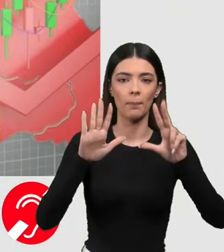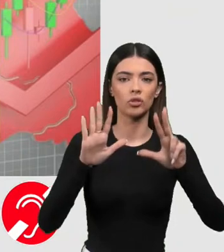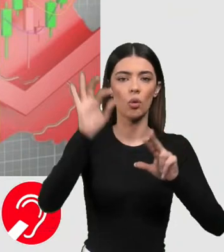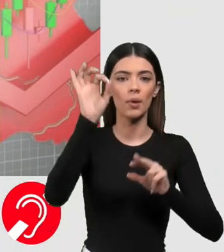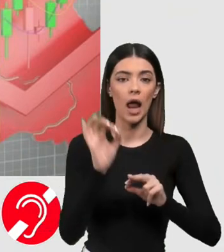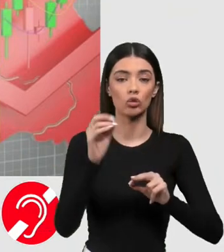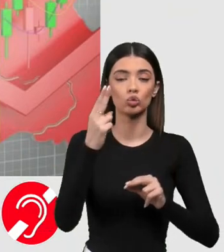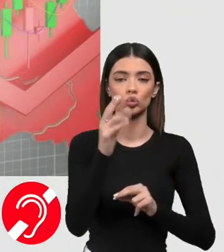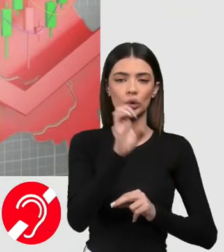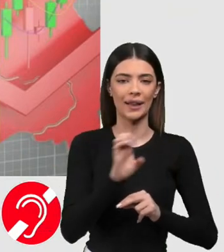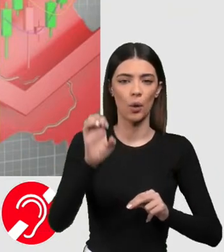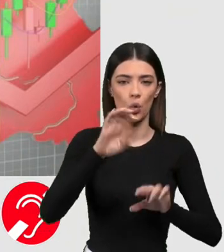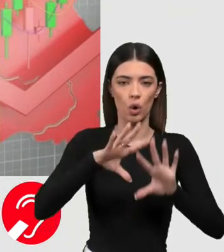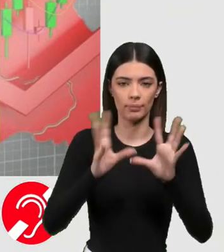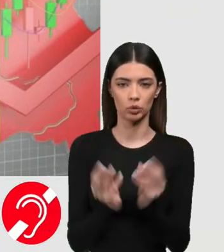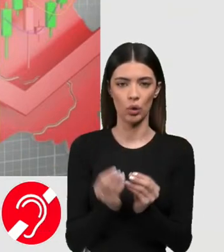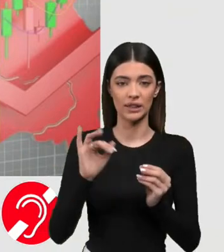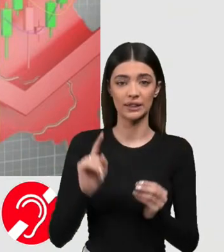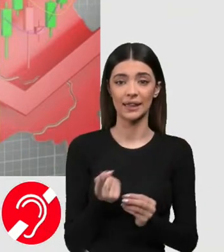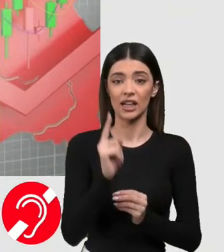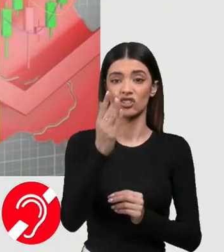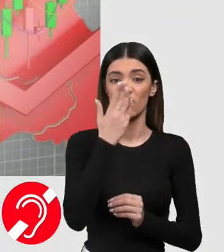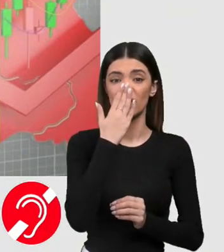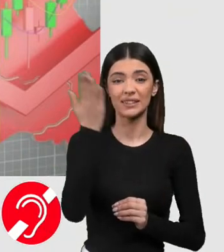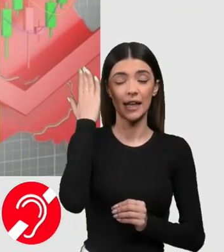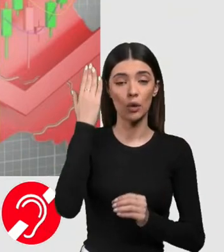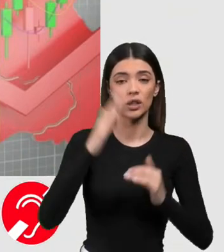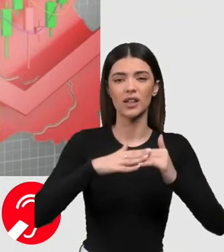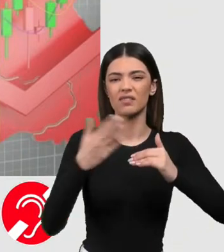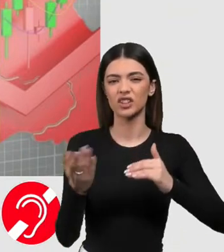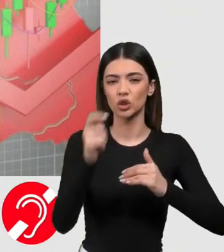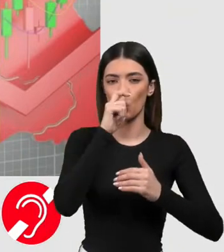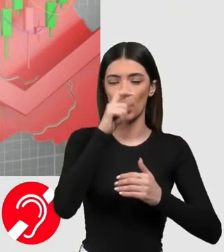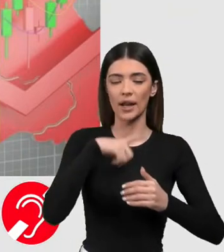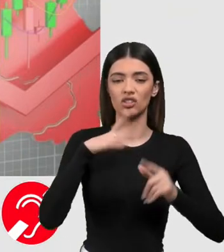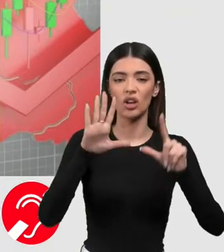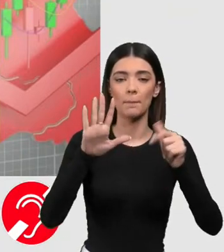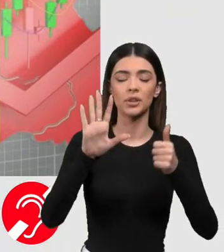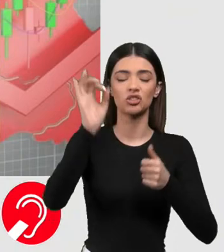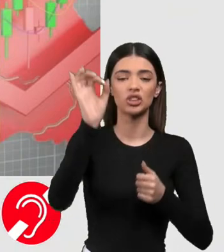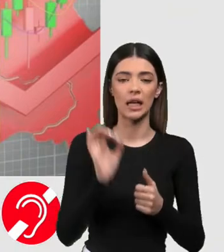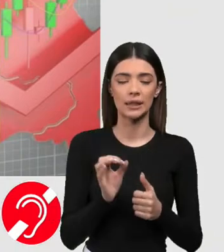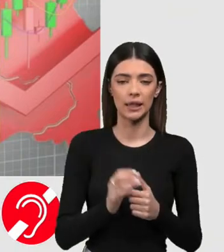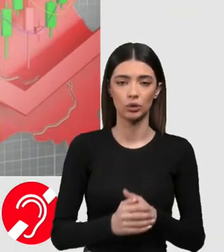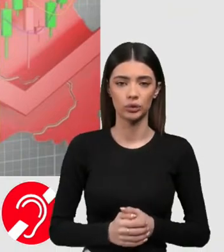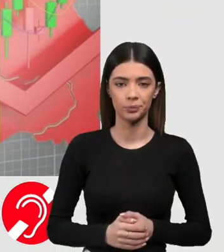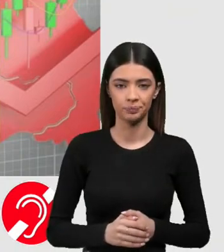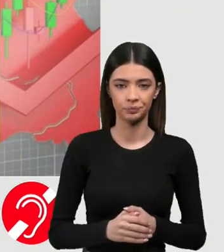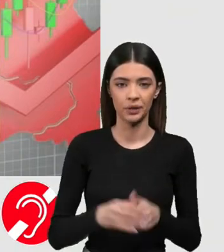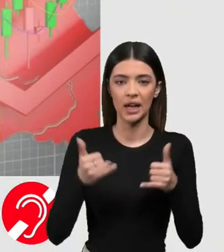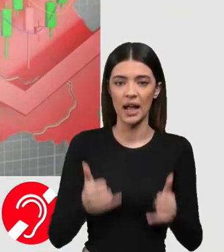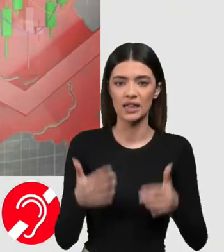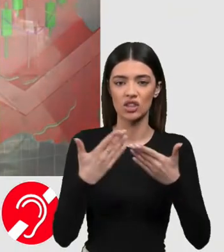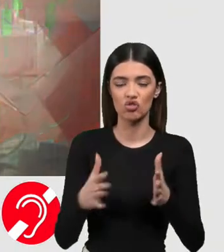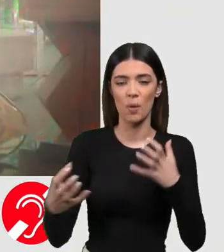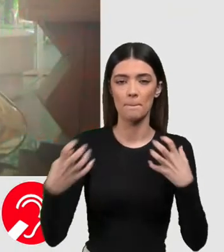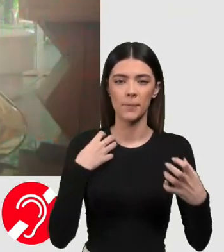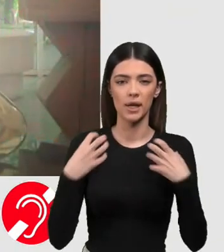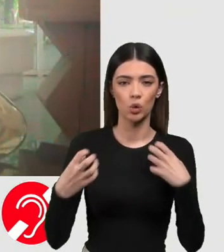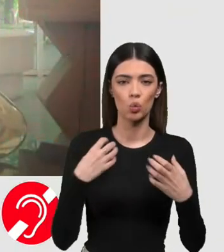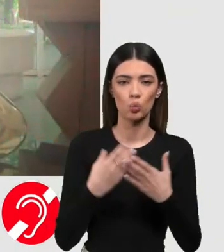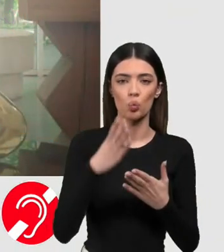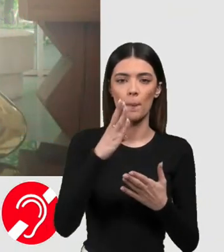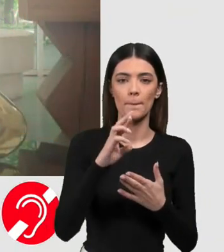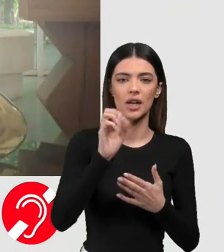România se situează la 78% din media Uniunii, în creștere față de anul trecut, țara vecină fiind la doar 76%. De astăzi